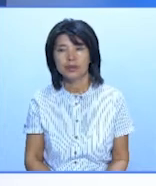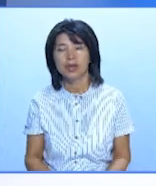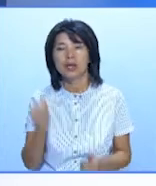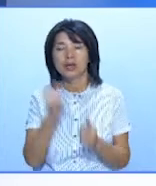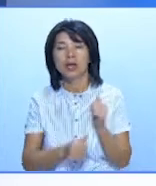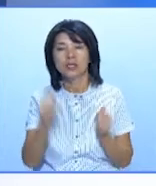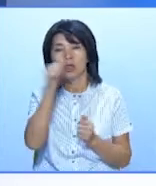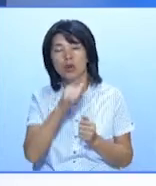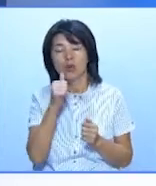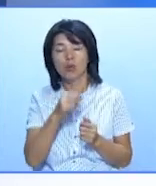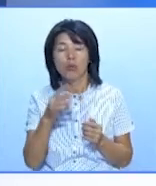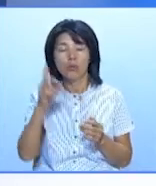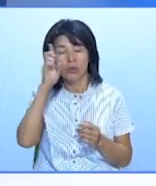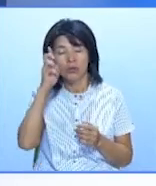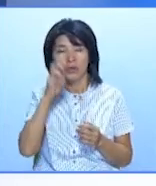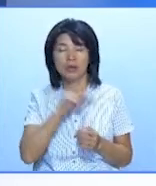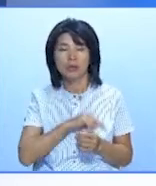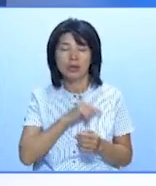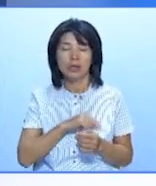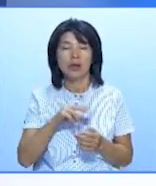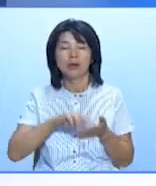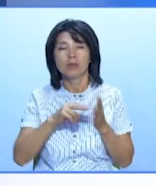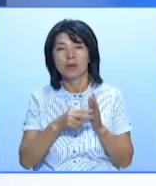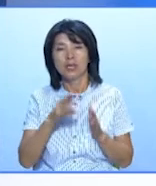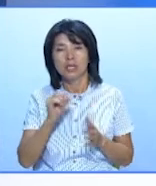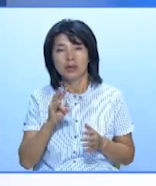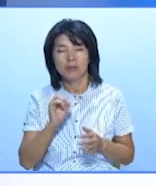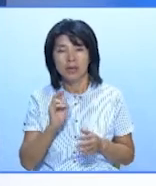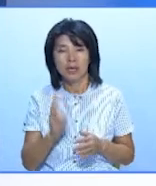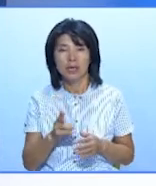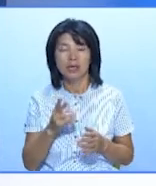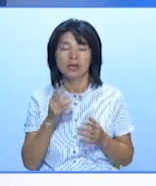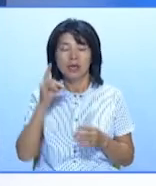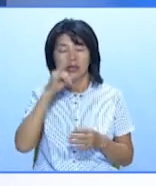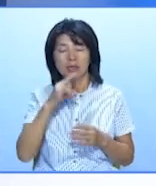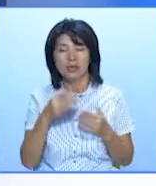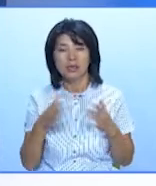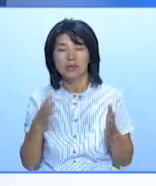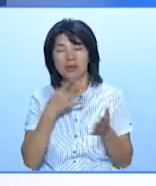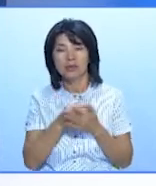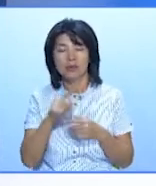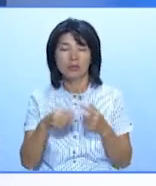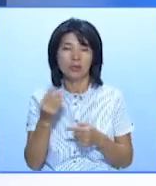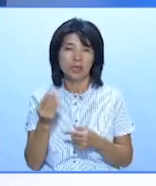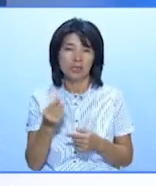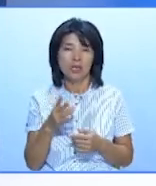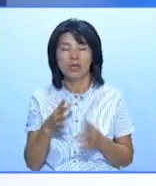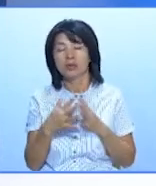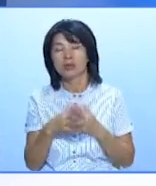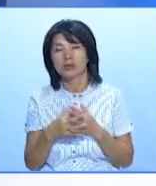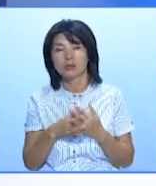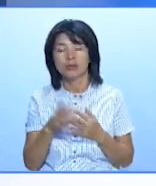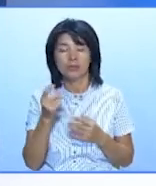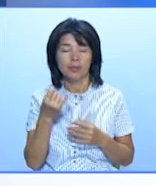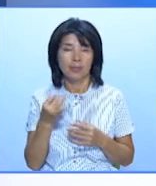Ежегодно в рамках государственной программы «Енбек» казахстанцы трудоустраиваются и открывают свой бизнес. Герой нашего сюжета – житель села Караубаак